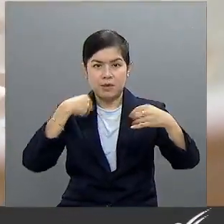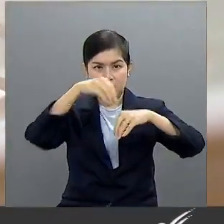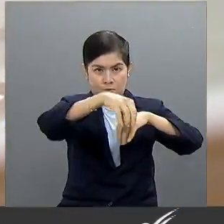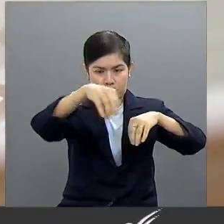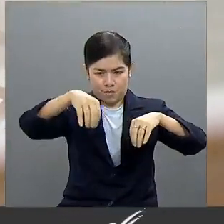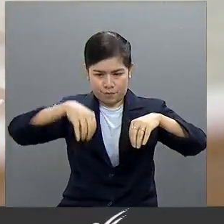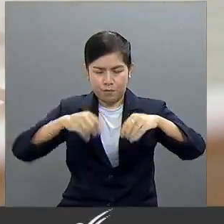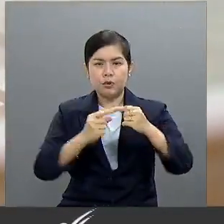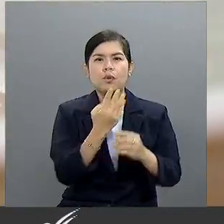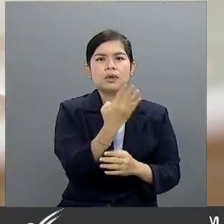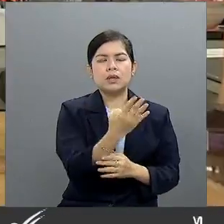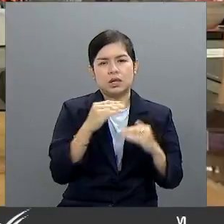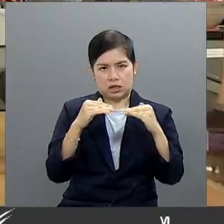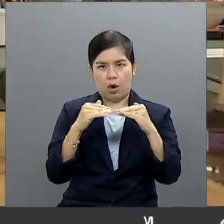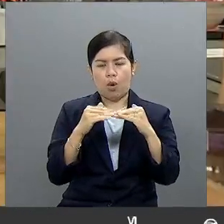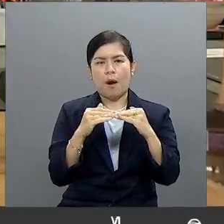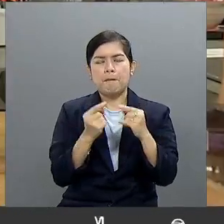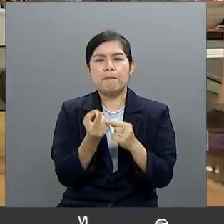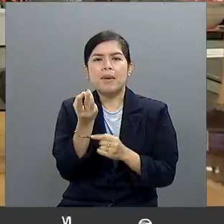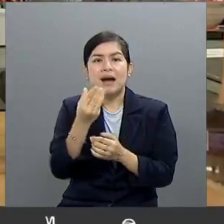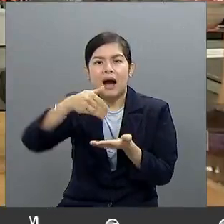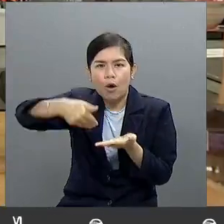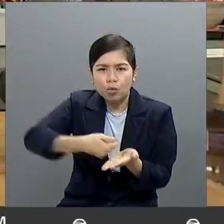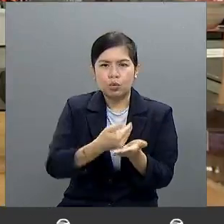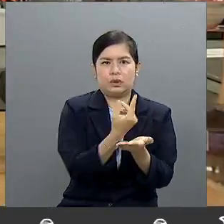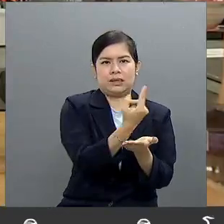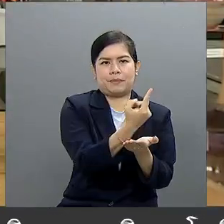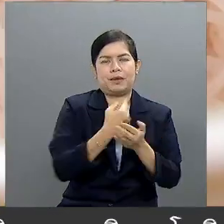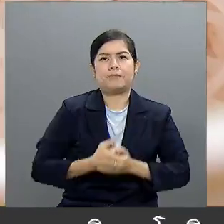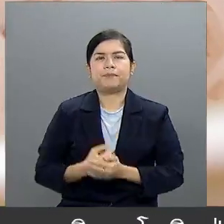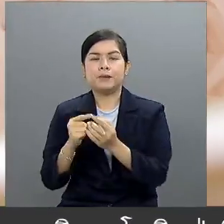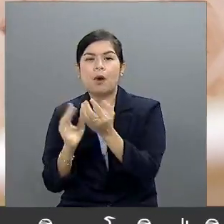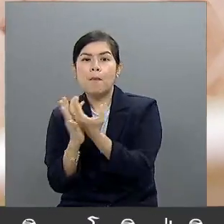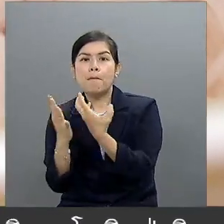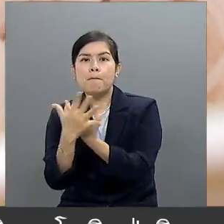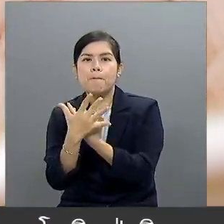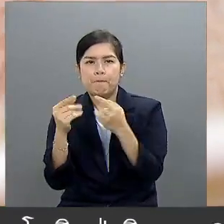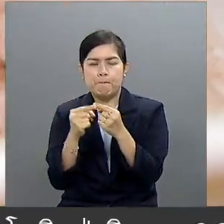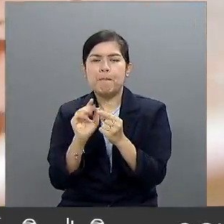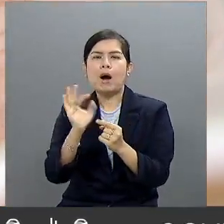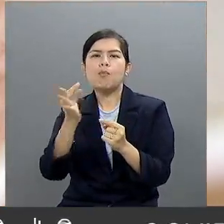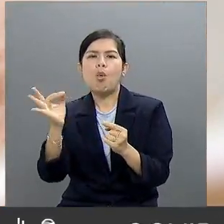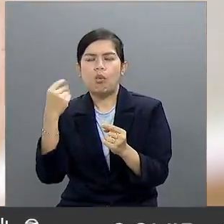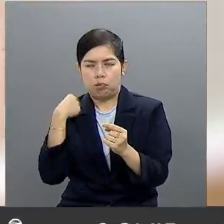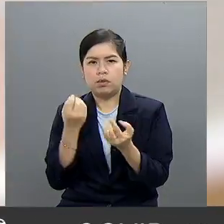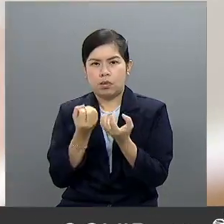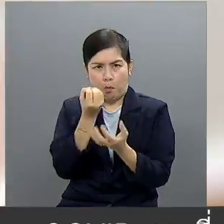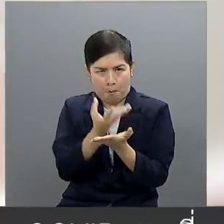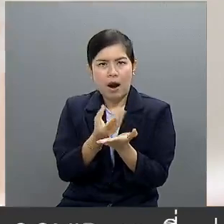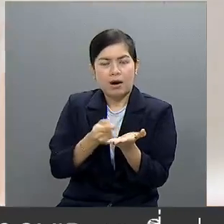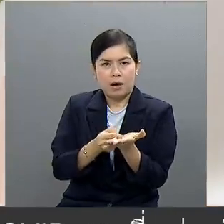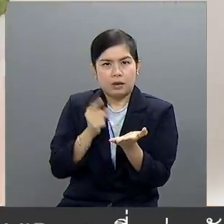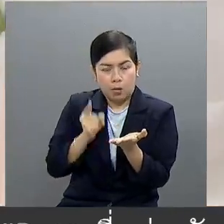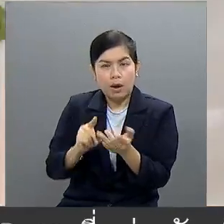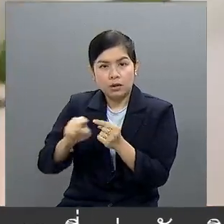ข้าว1ทัพพีค่ะเราก็จะใส่ผักค่ะจะใส่ผักบุ้งมากหน่อยนะคะผักบุ้งเขียวๆแบบนี้พี่เราลวกก่อนนะคะเวลาลวกก็จะ